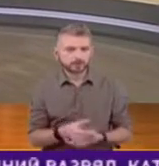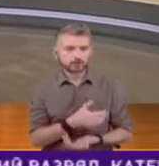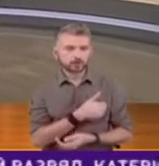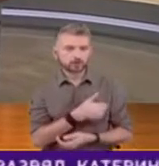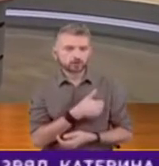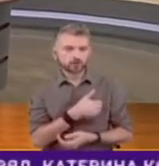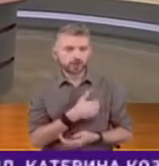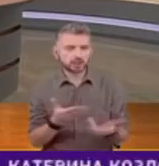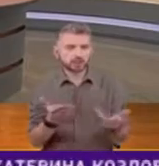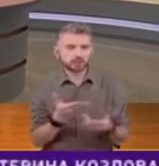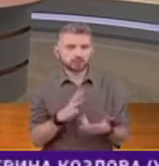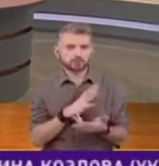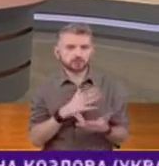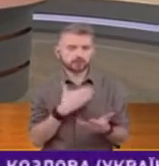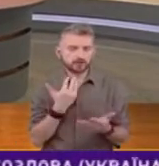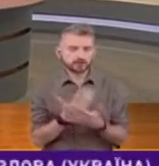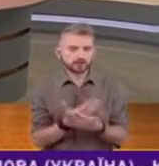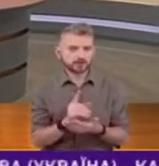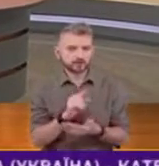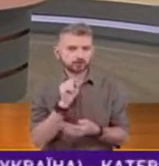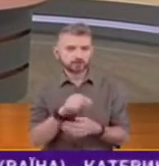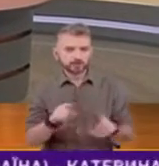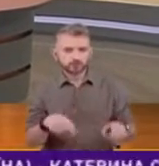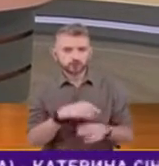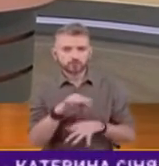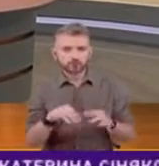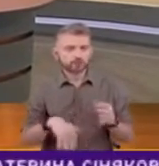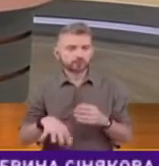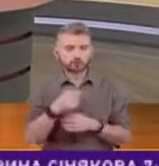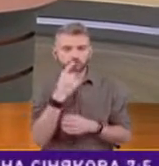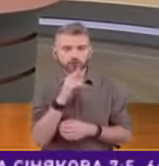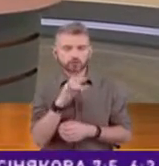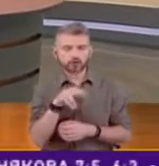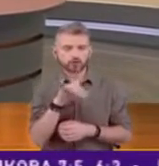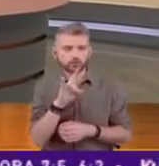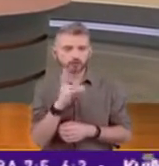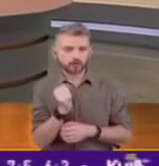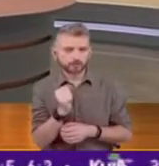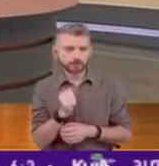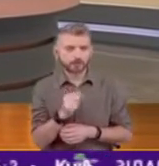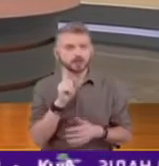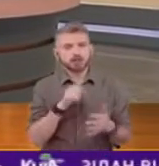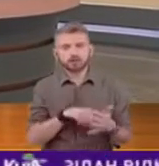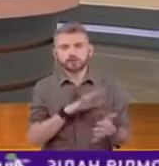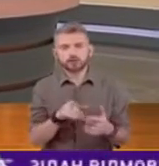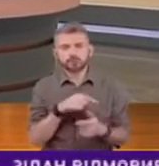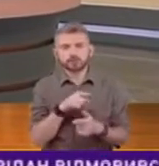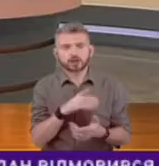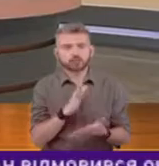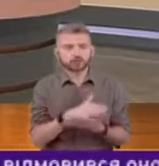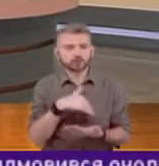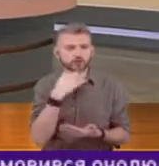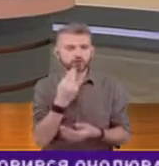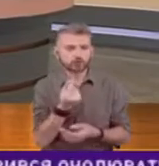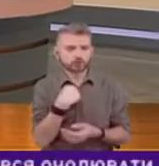побажання, так звані, які йому були виставлені, щоб він створив проект усього парку Радунка. Не впевнений, чи там є достатня сума.